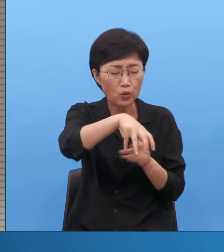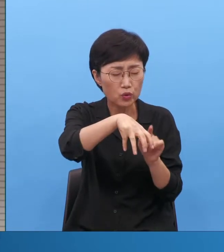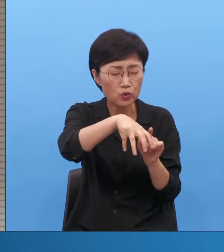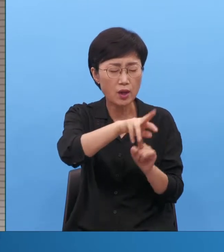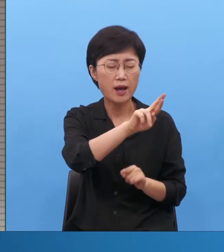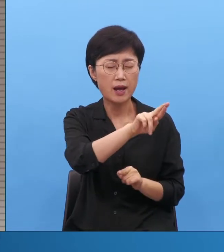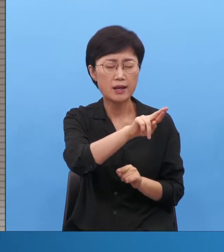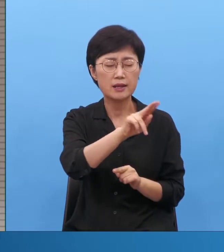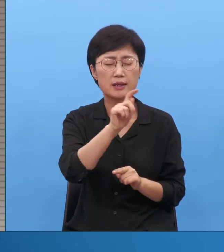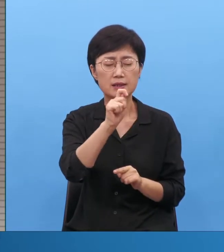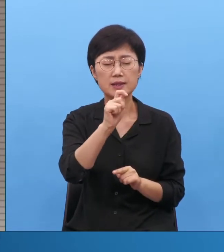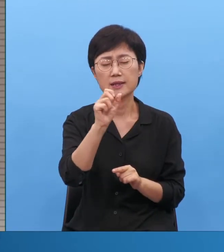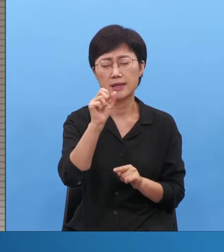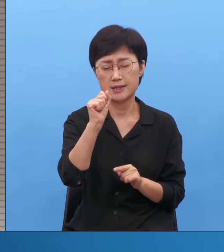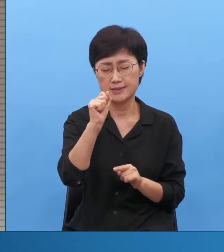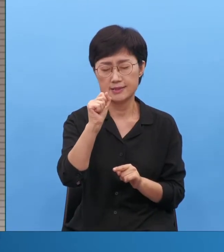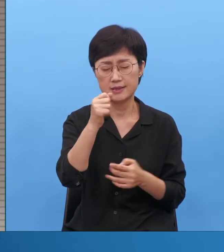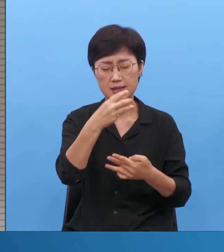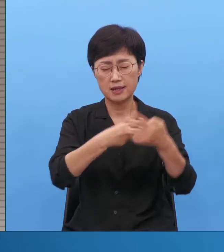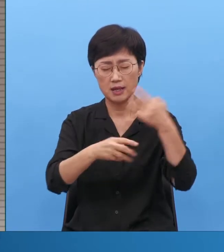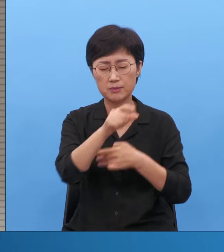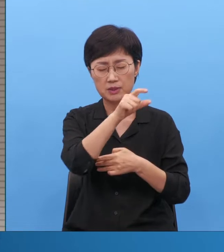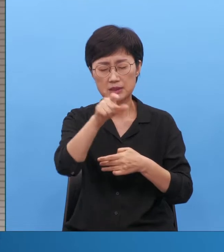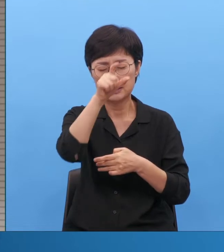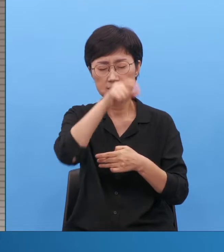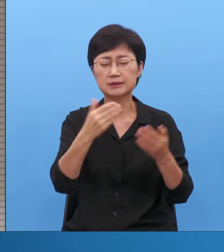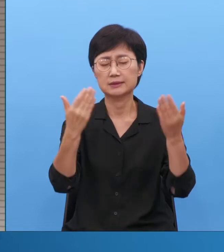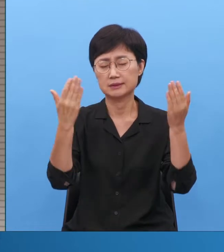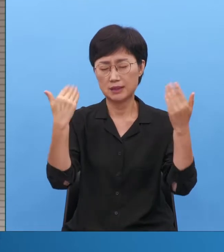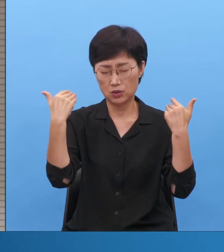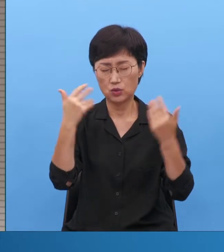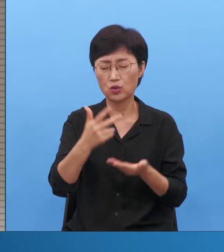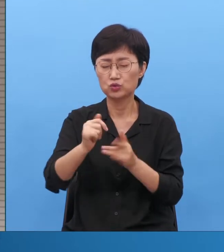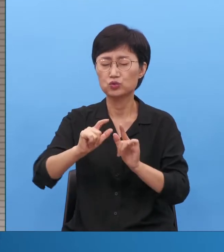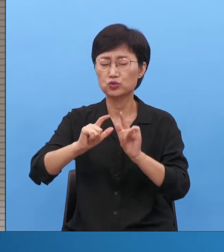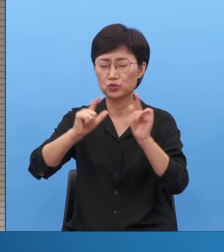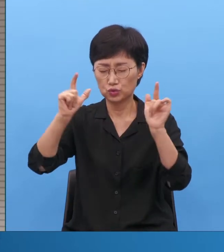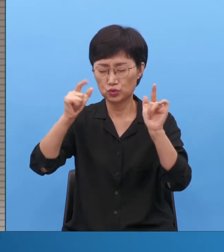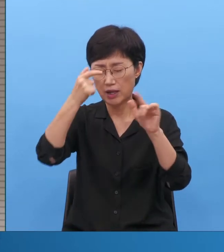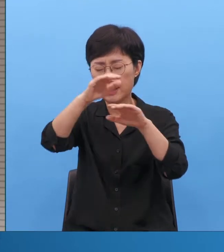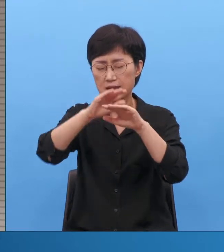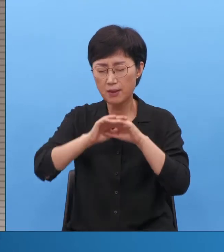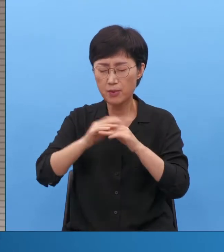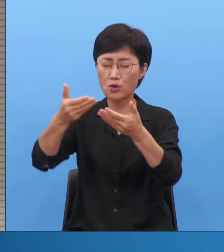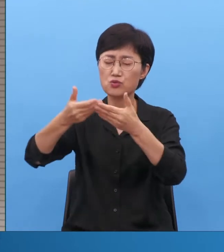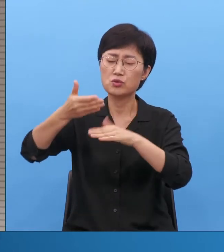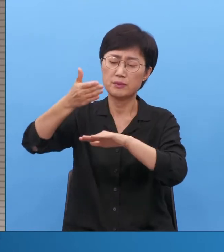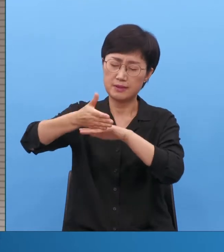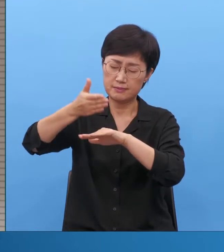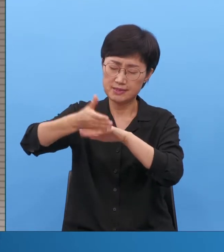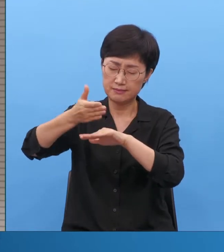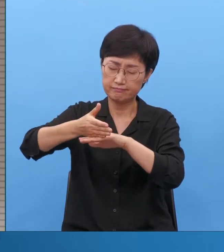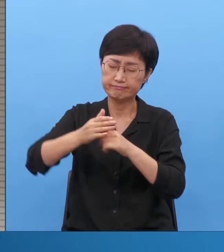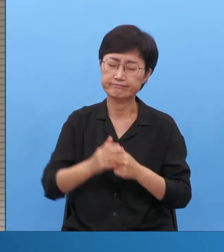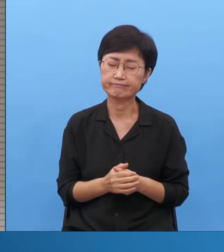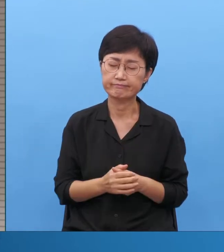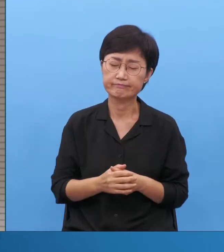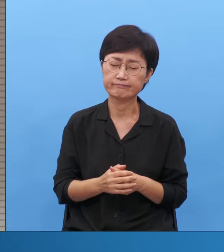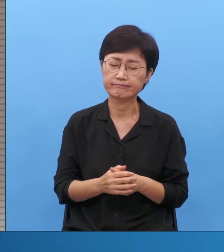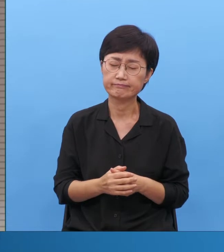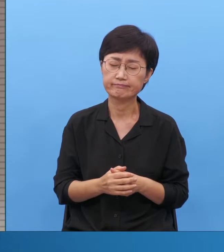됨을 감사를 드립니다. We especially thank you, Lord, for allowing us to commemorate this RTS Lord's Day today in which you will establish